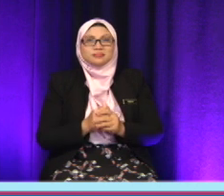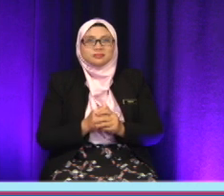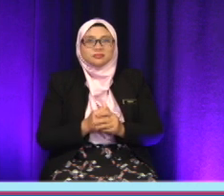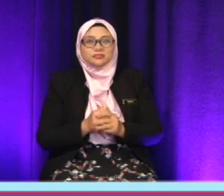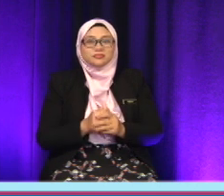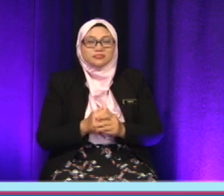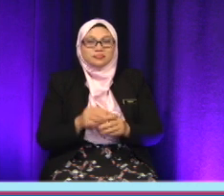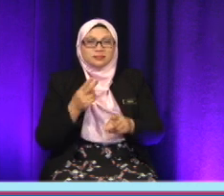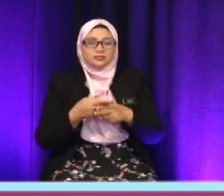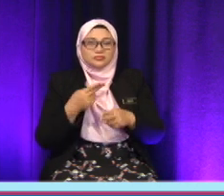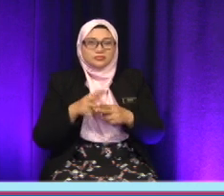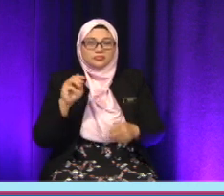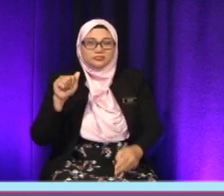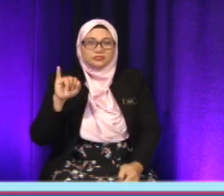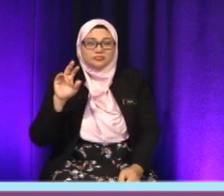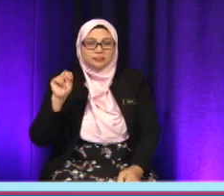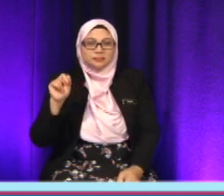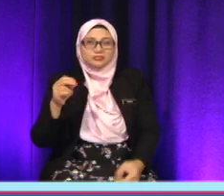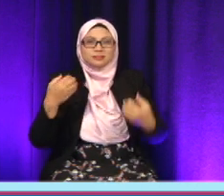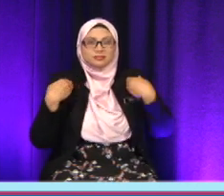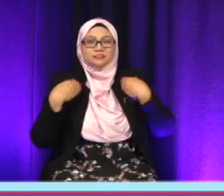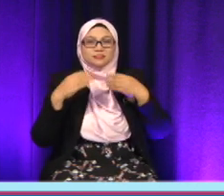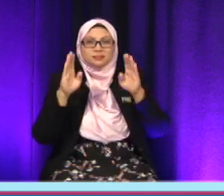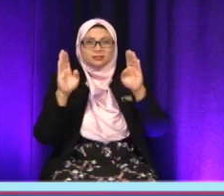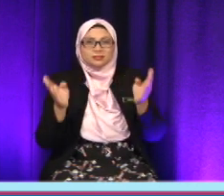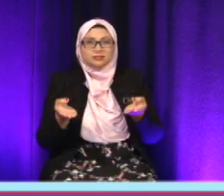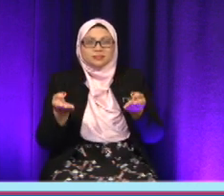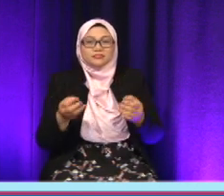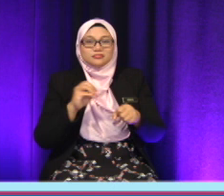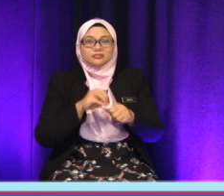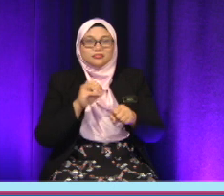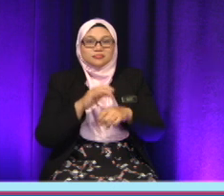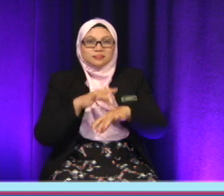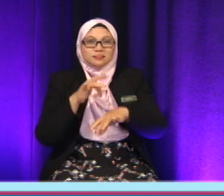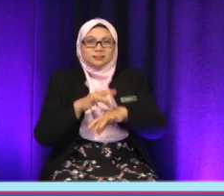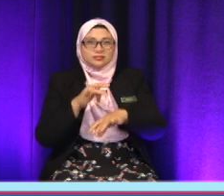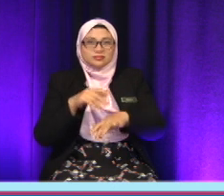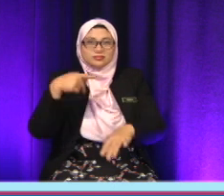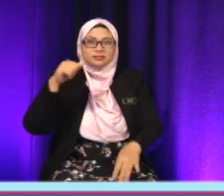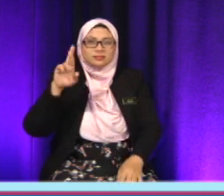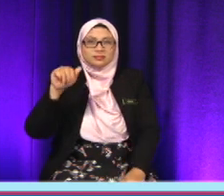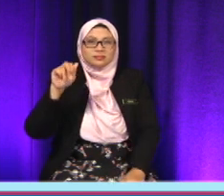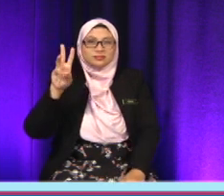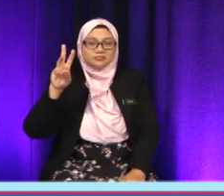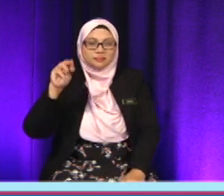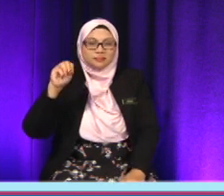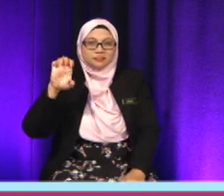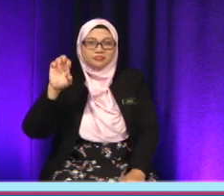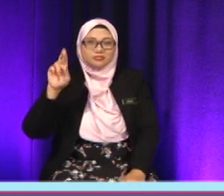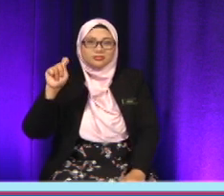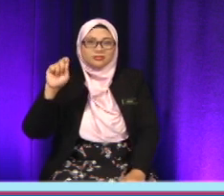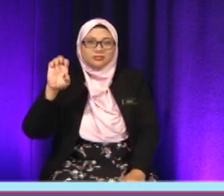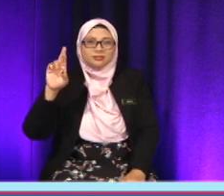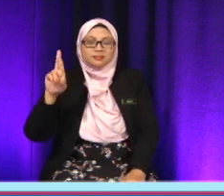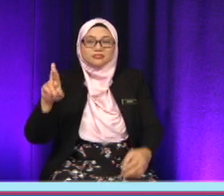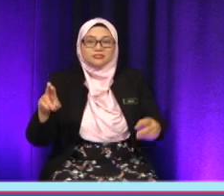nama wajib dan Selepas itu dia ada kurungan dalam tubuh kita Panggil paramite wajib dan ada clay bracket